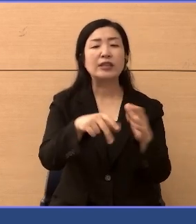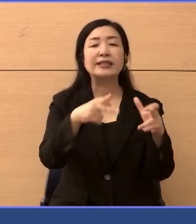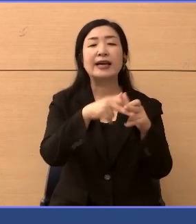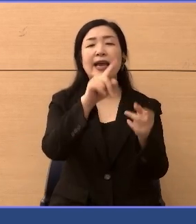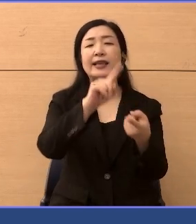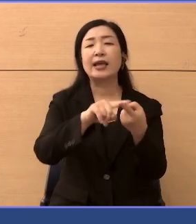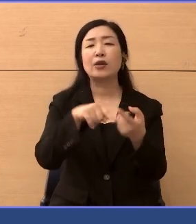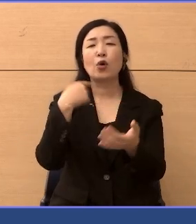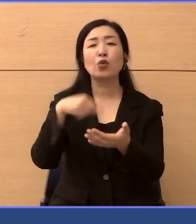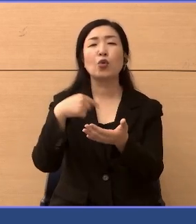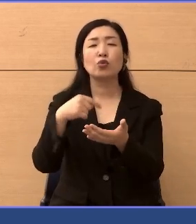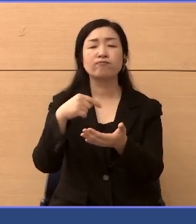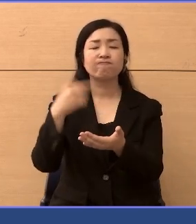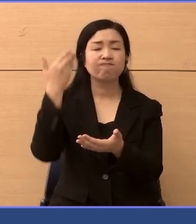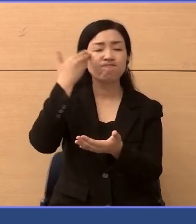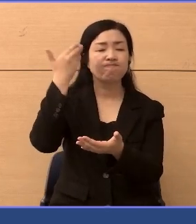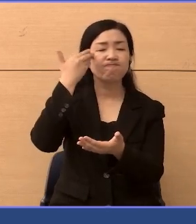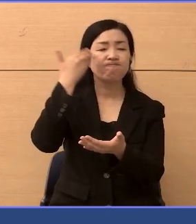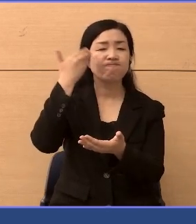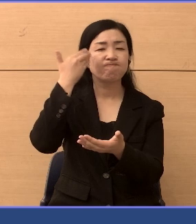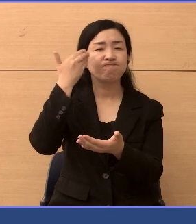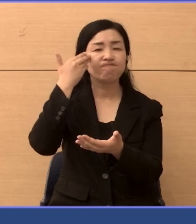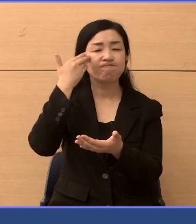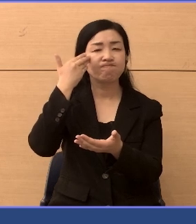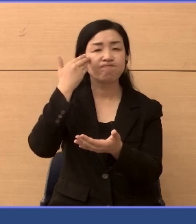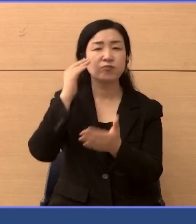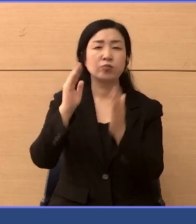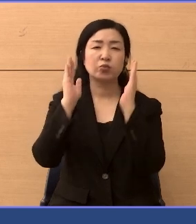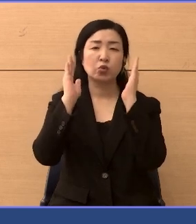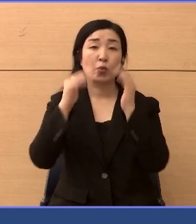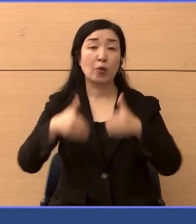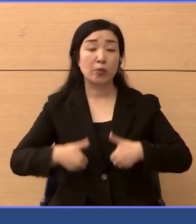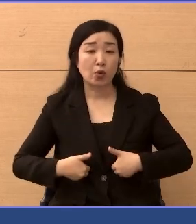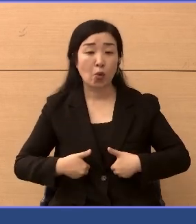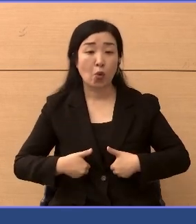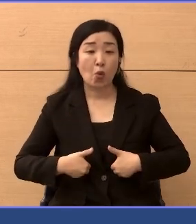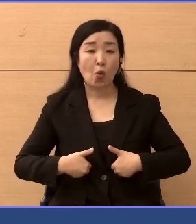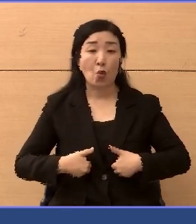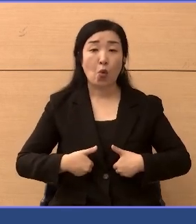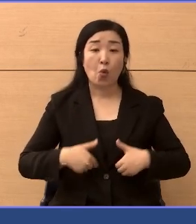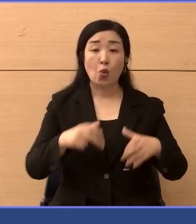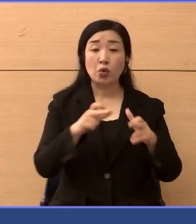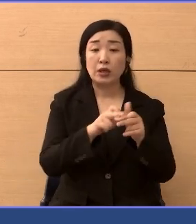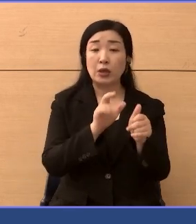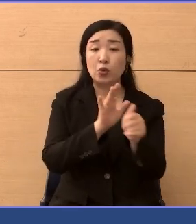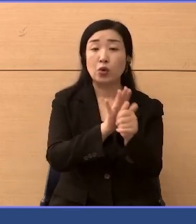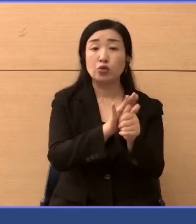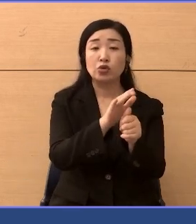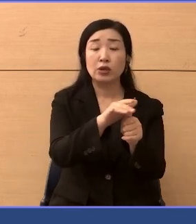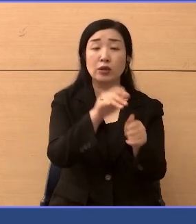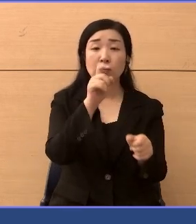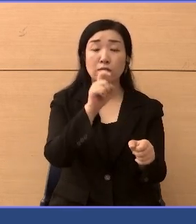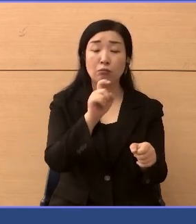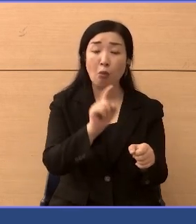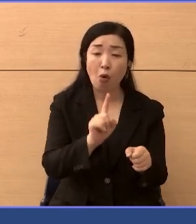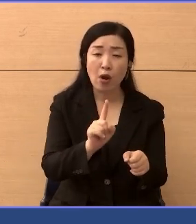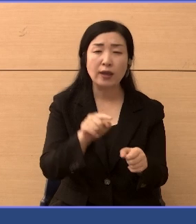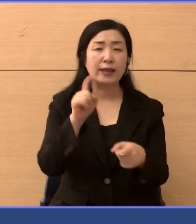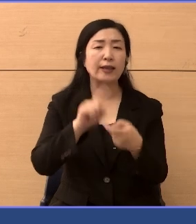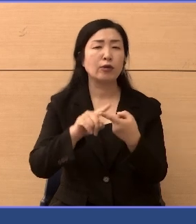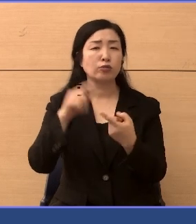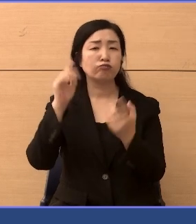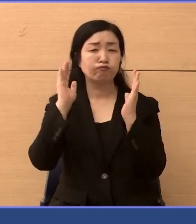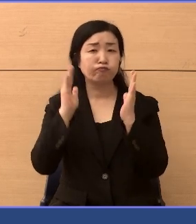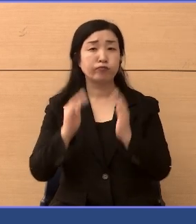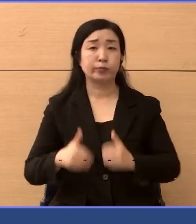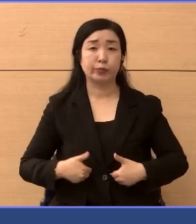있습니다. child with 어떻게 ASD ASD to 아이 develop. 자녀를 가장 잘 도울 수 Most 있는지 이런 교육을 families 받아야 될 것입니다. find it very helpful 대부분의 to